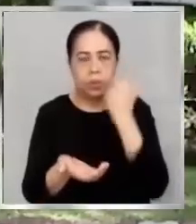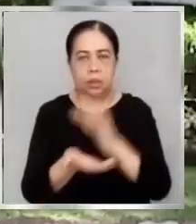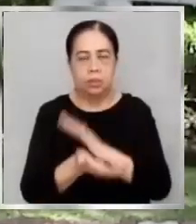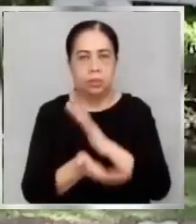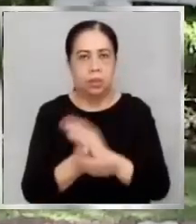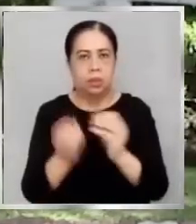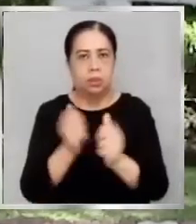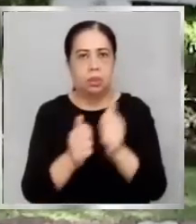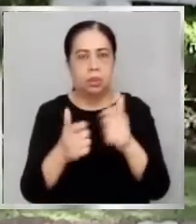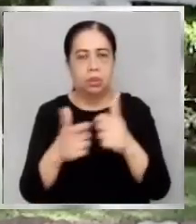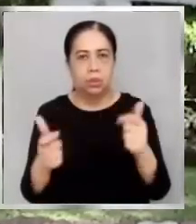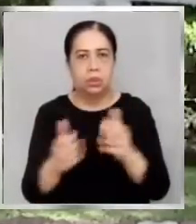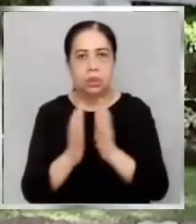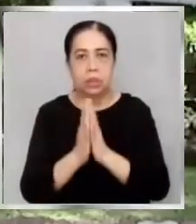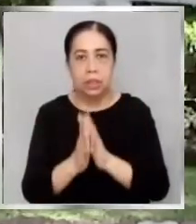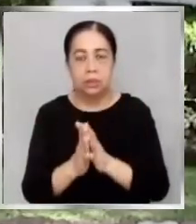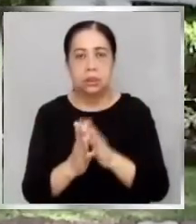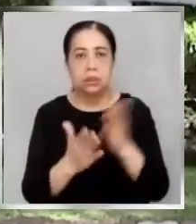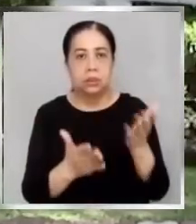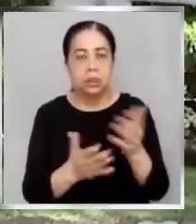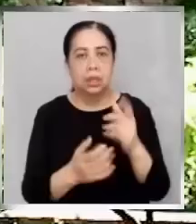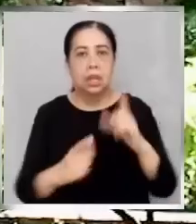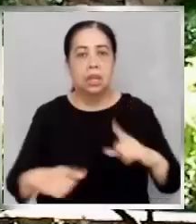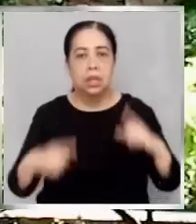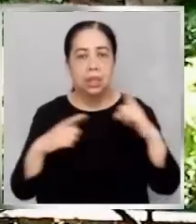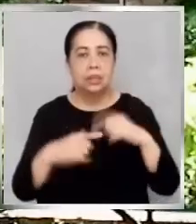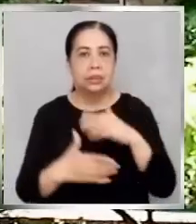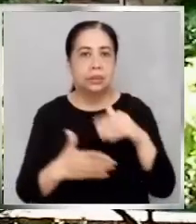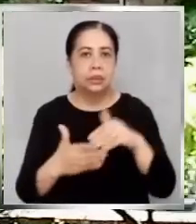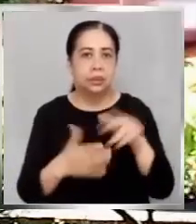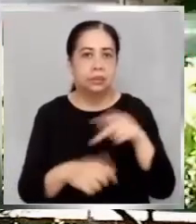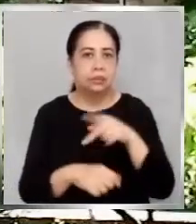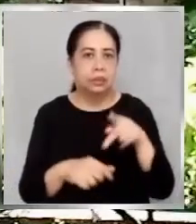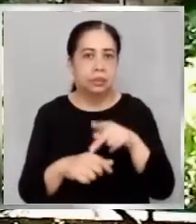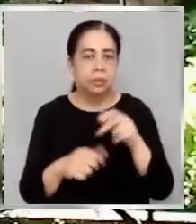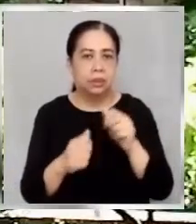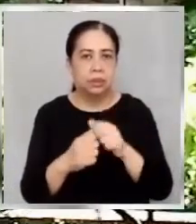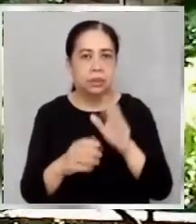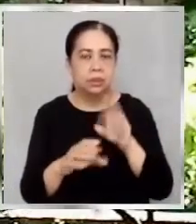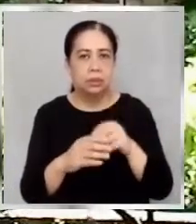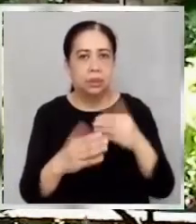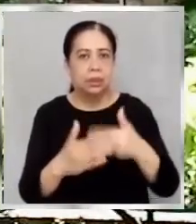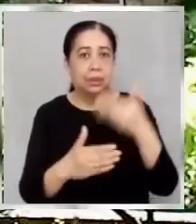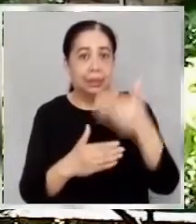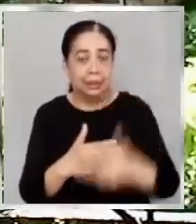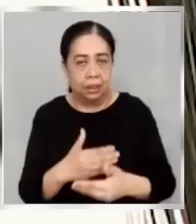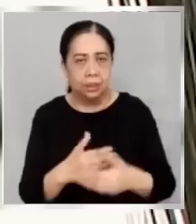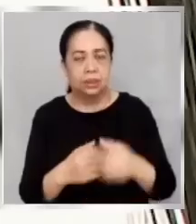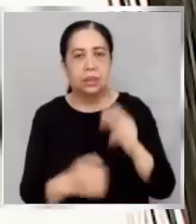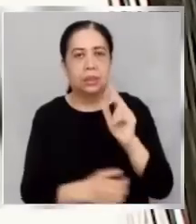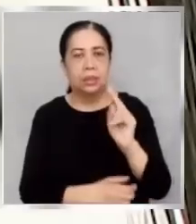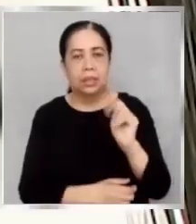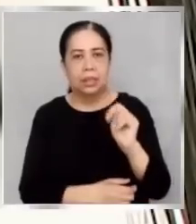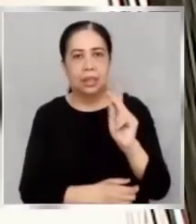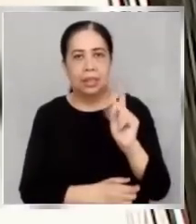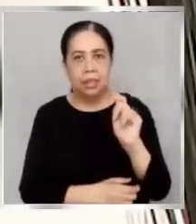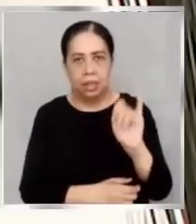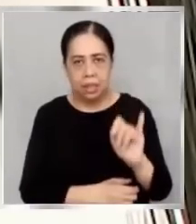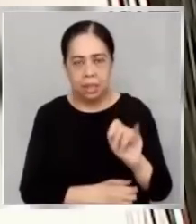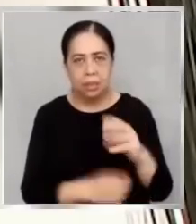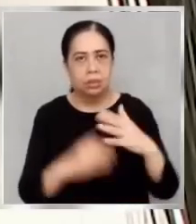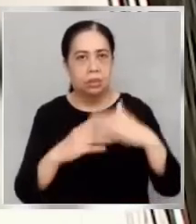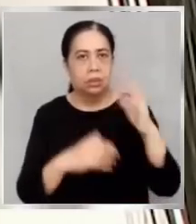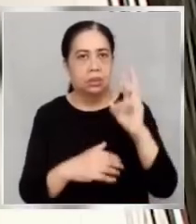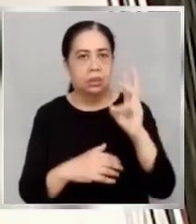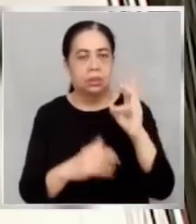ang hinihingi sana ng Lung Center of the Philippines, kasunod ang sa National Kidney and Transplant Institute. Lampas 60 million